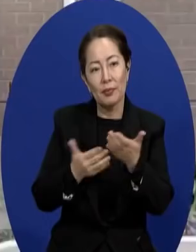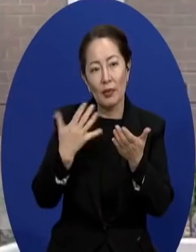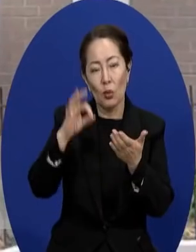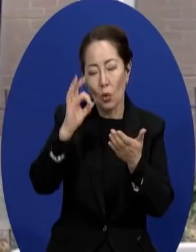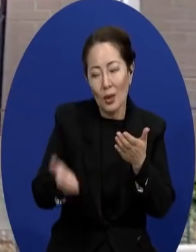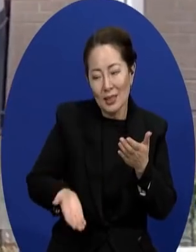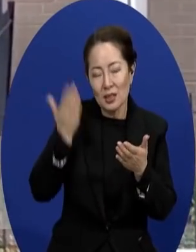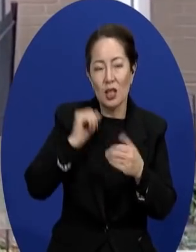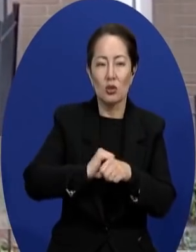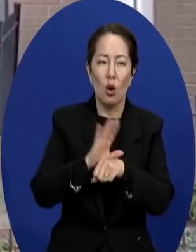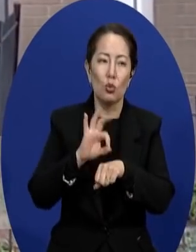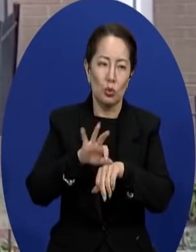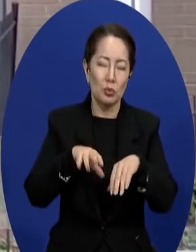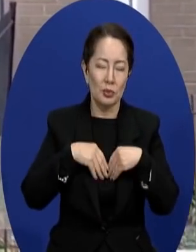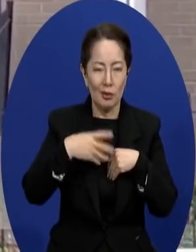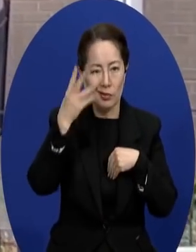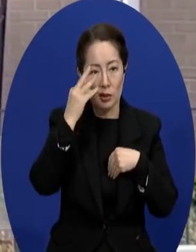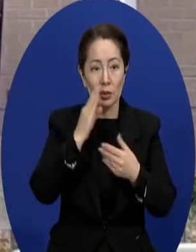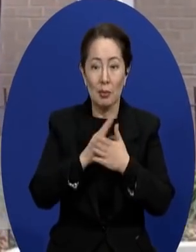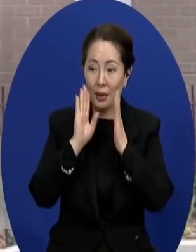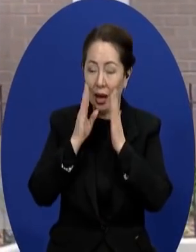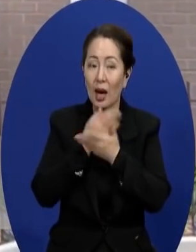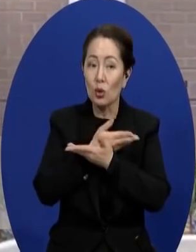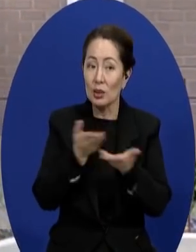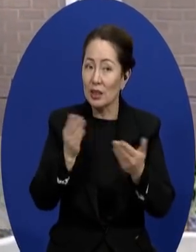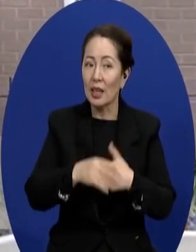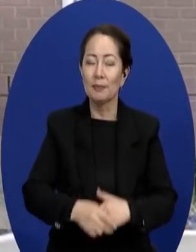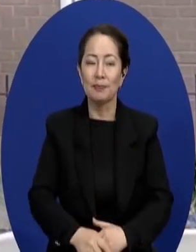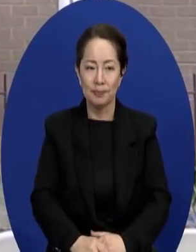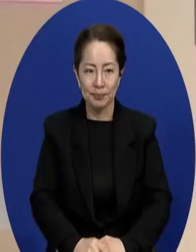авах одоо ийм өндөр өрсөлттэй байгааг анхааруулж байна.